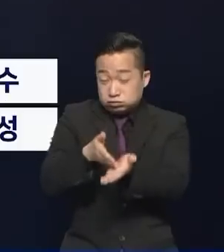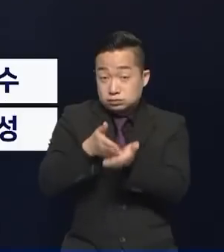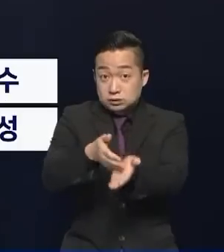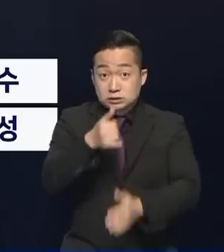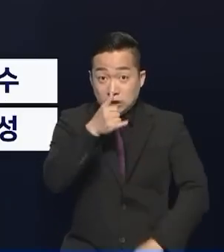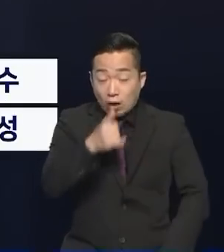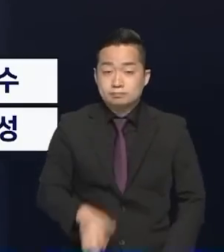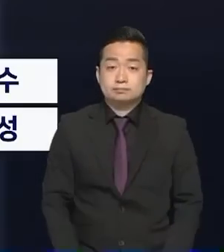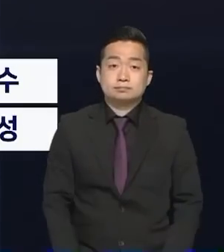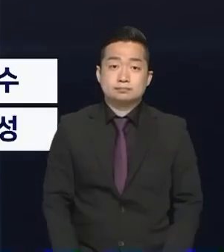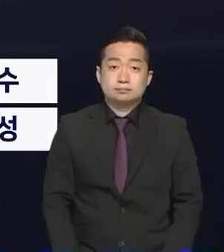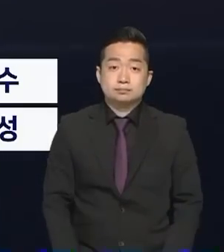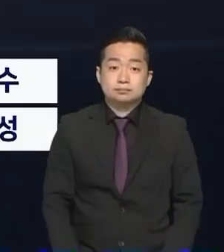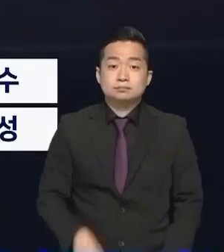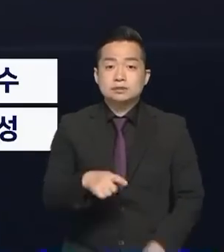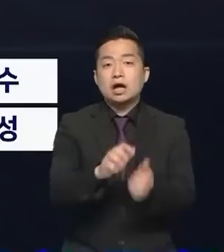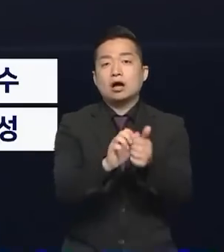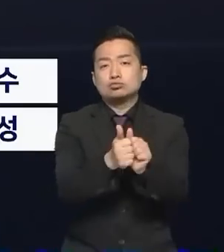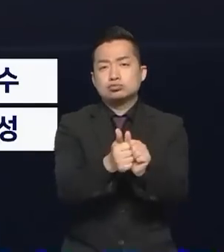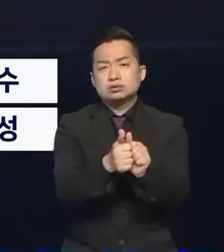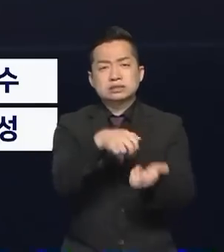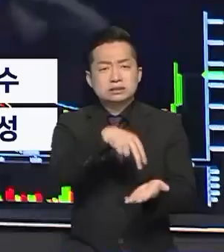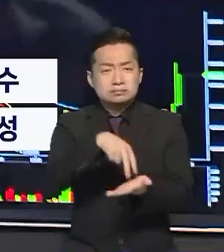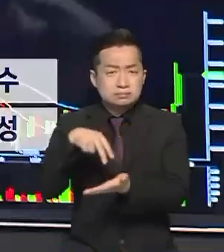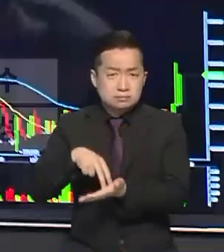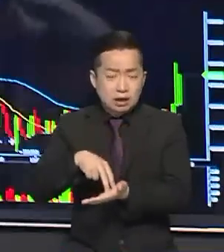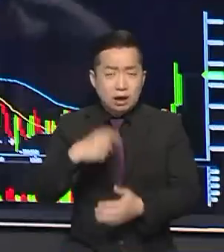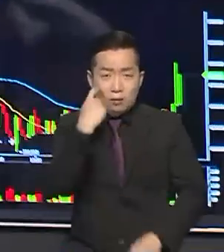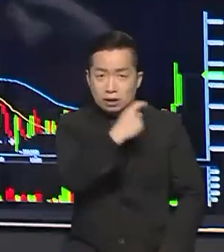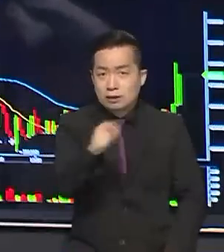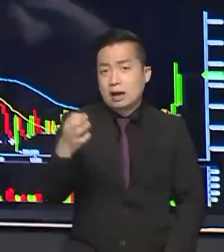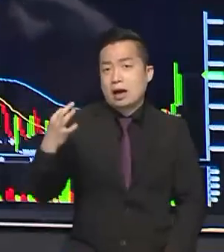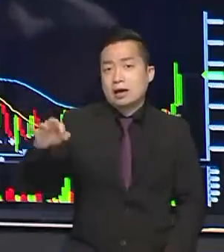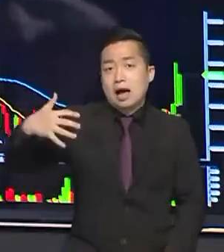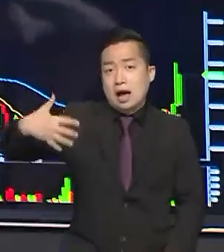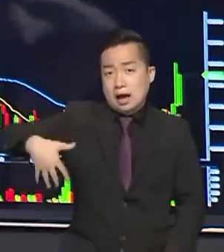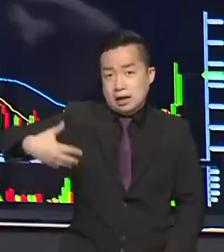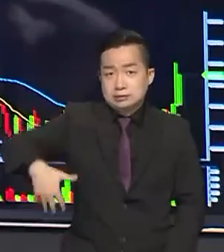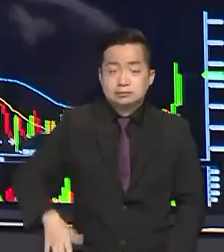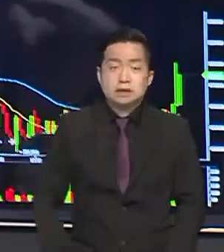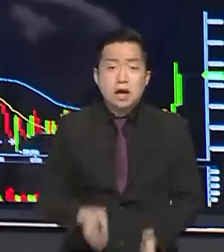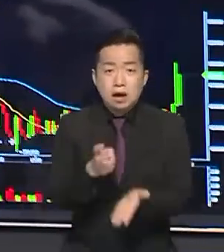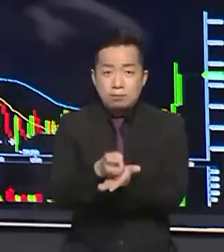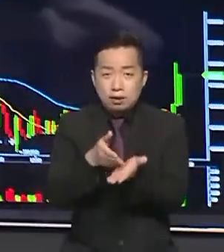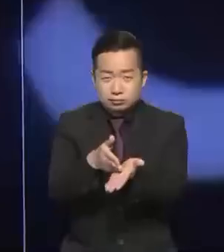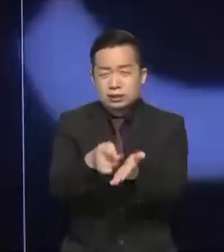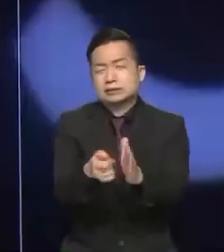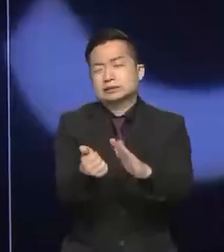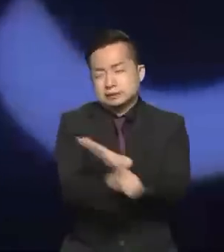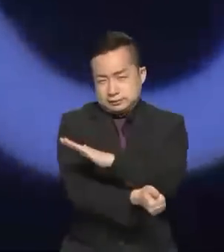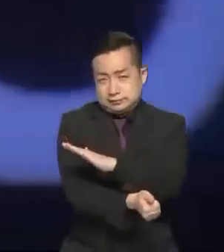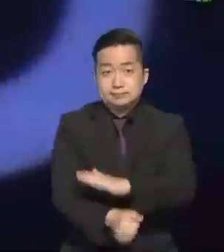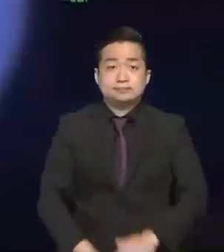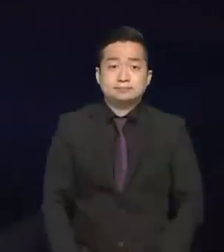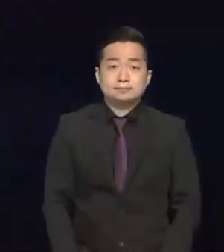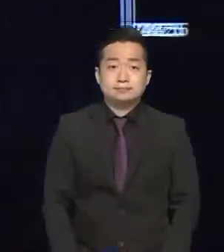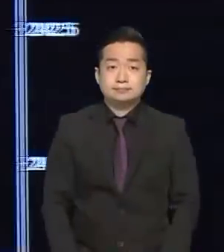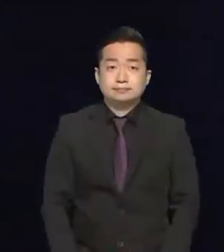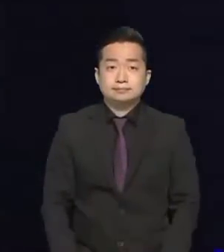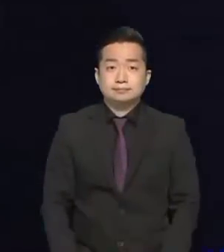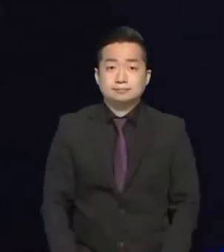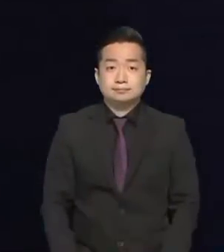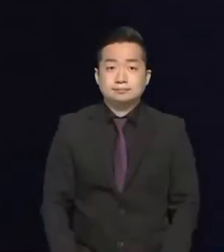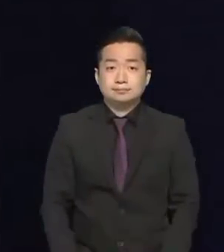발의됐지만 가상화폐를 증권으로 볼 수 있느냐는 문제 등이 해결되지 않으면서 법제화에는 실패했습니다. SBS